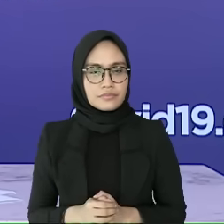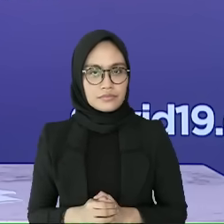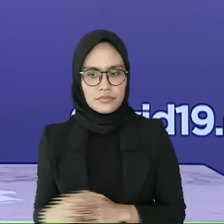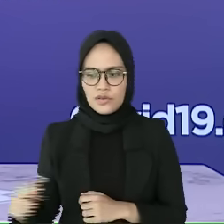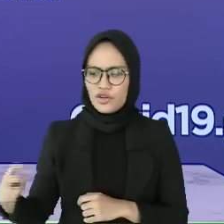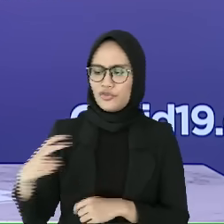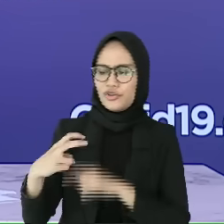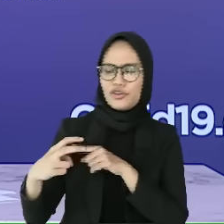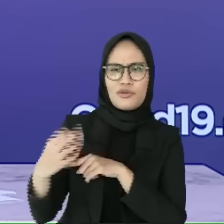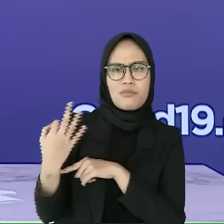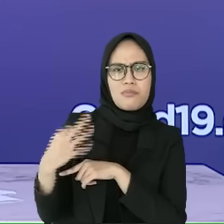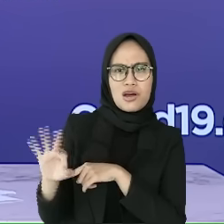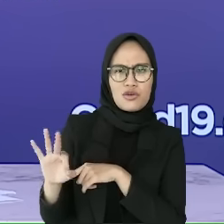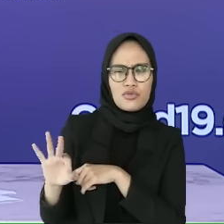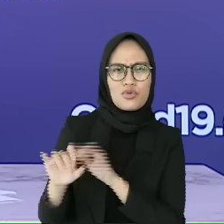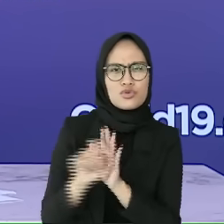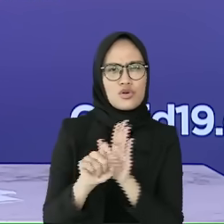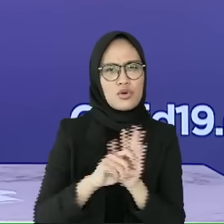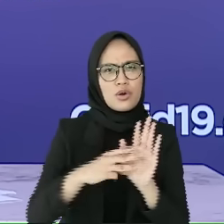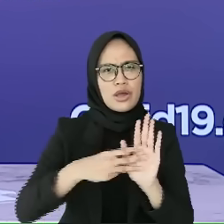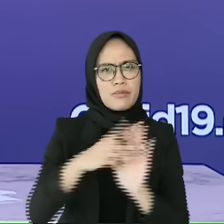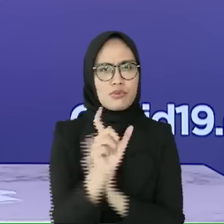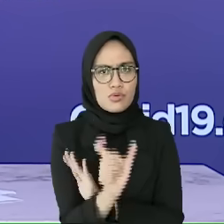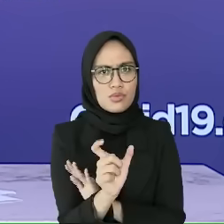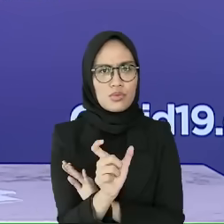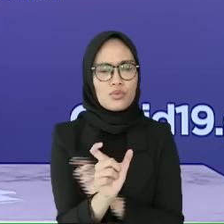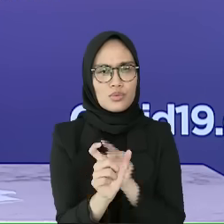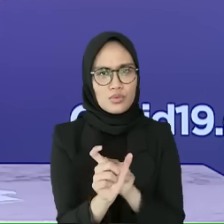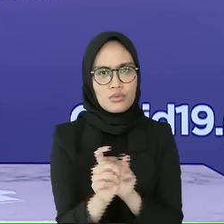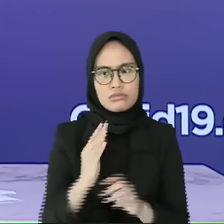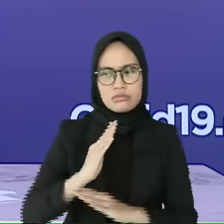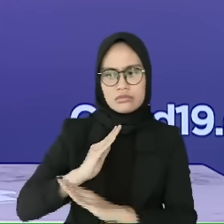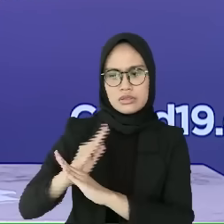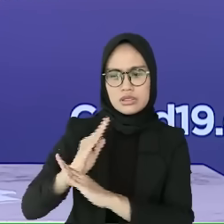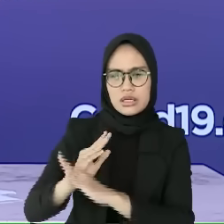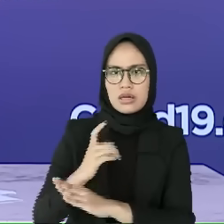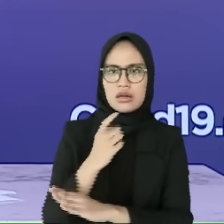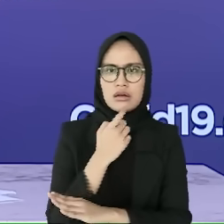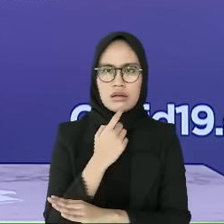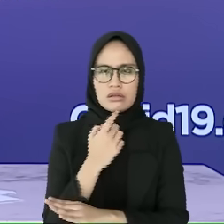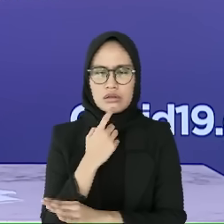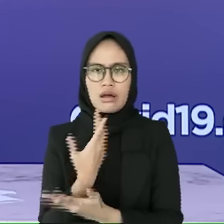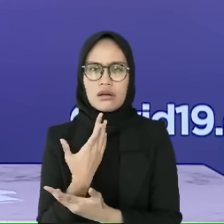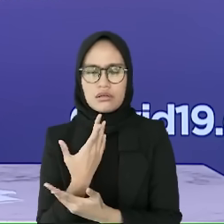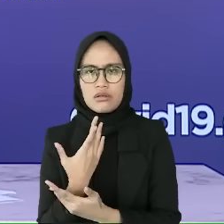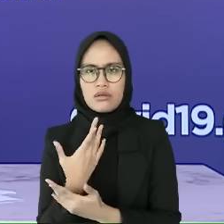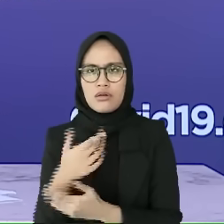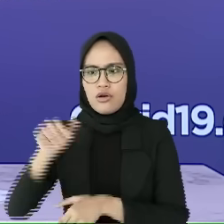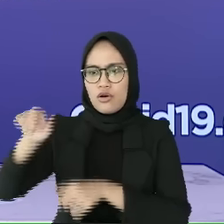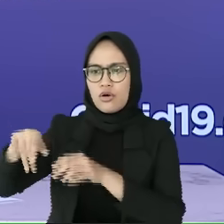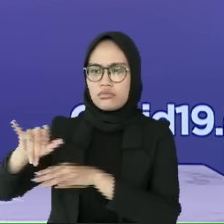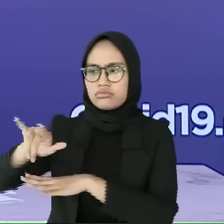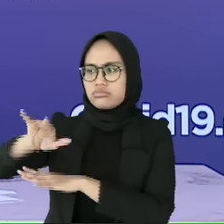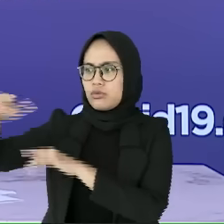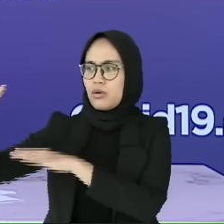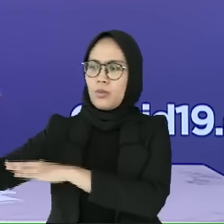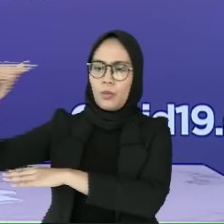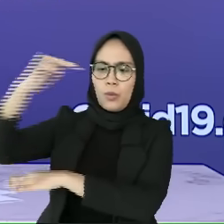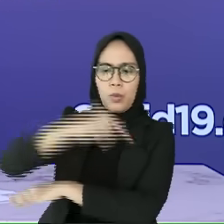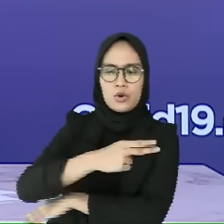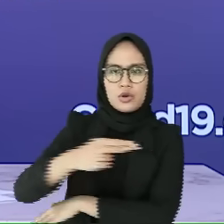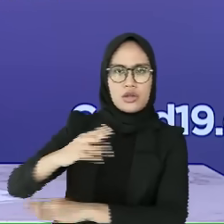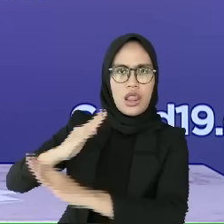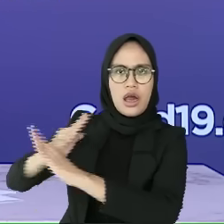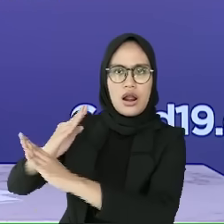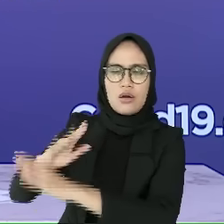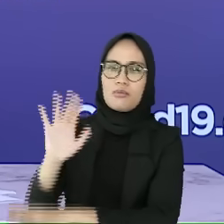baru yang masuk misalnya Mu dan Lambda, tidak hanya mobilitas internasional yang perlu menjadi perhatian, namun juga mobilitas